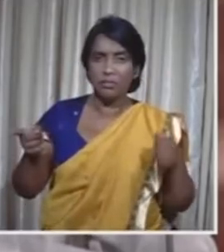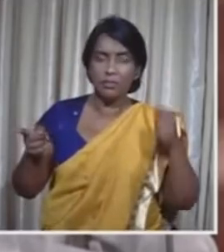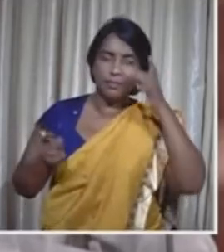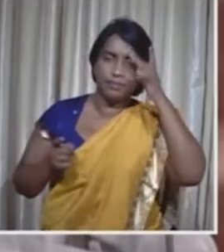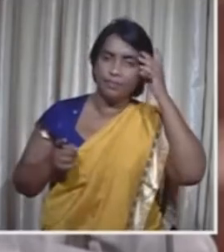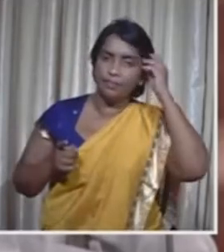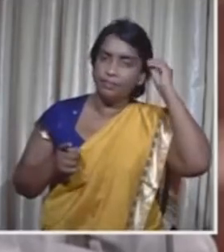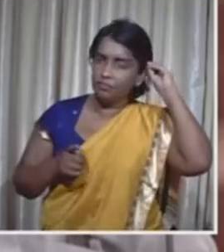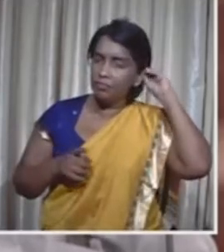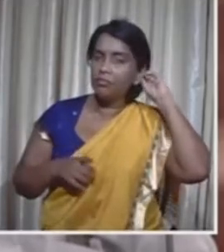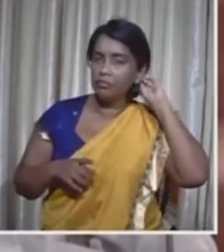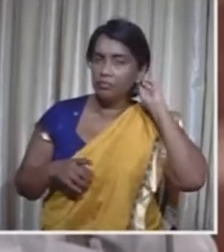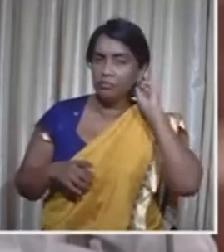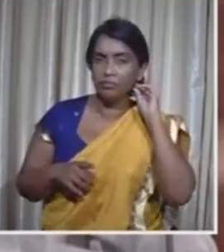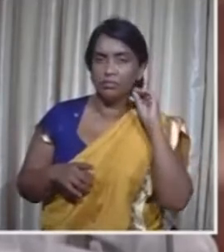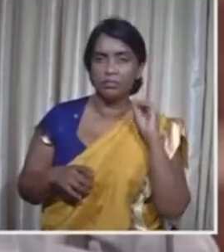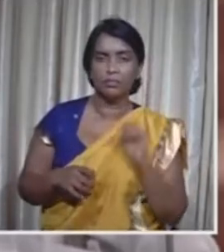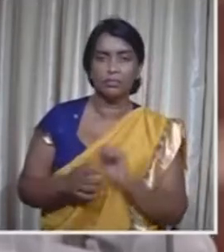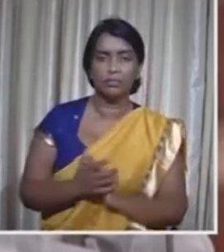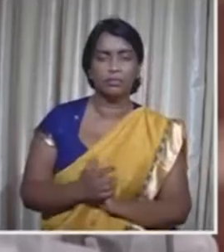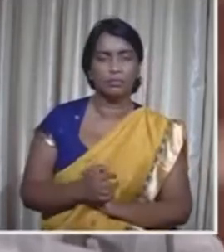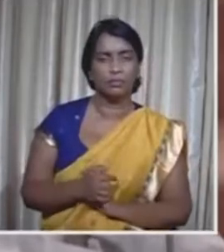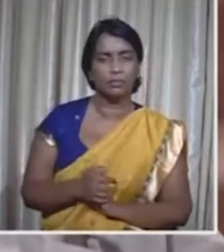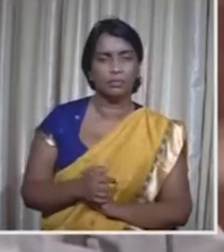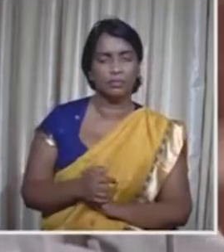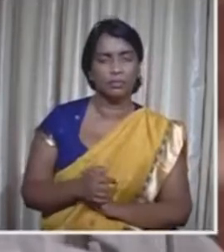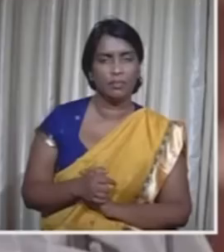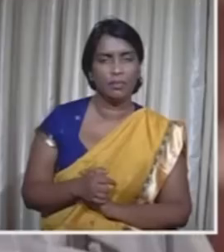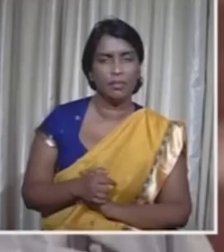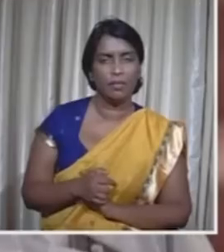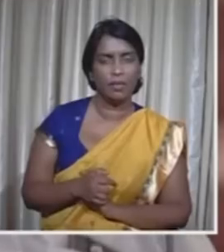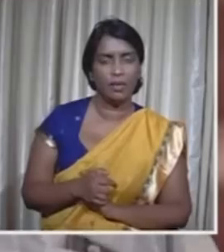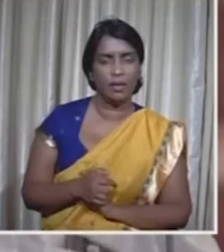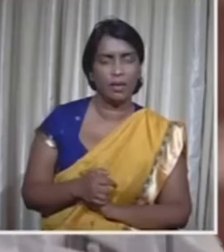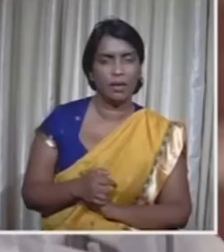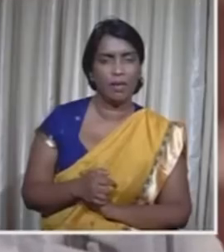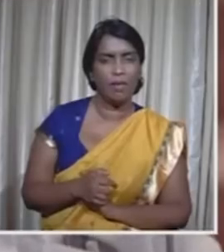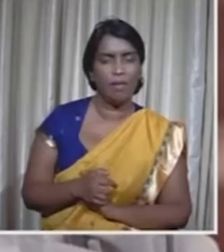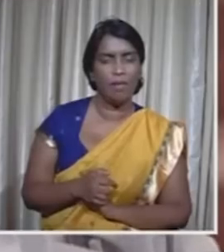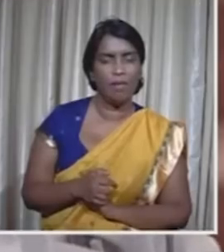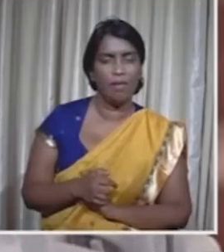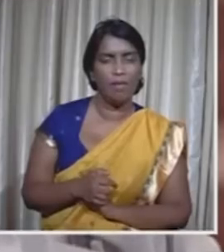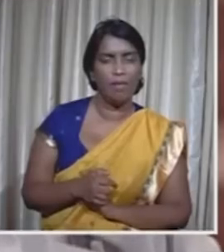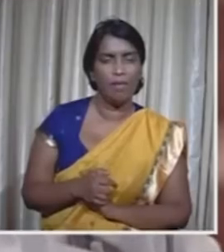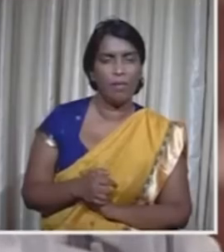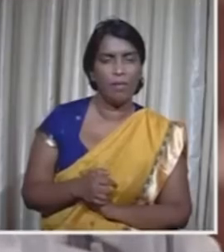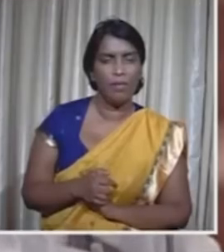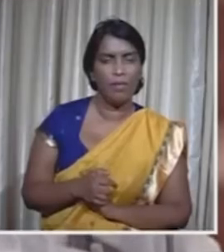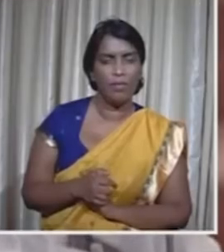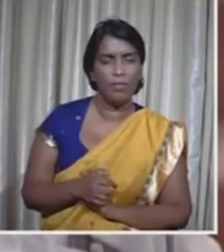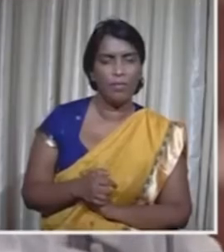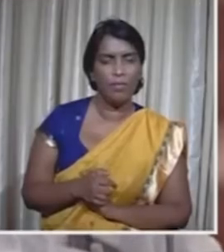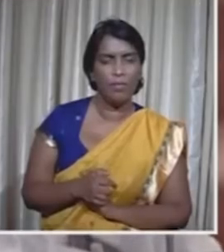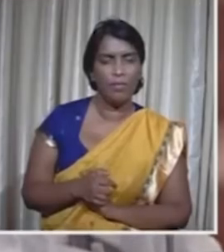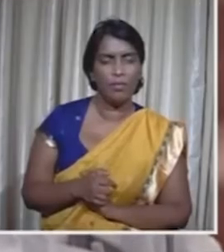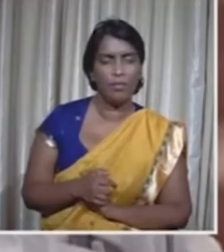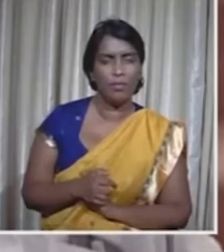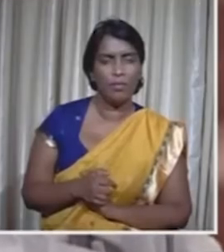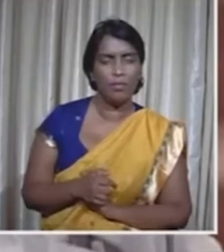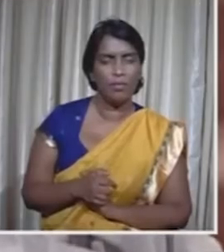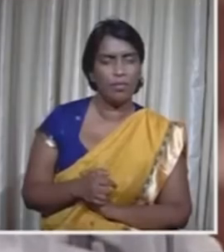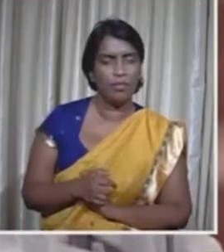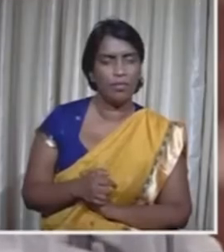விஷயம். இதற்கு முன்னர் ஒரு வாரத்திற்கு முன்னர் கொழும்பிலே இலங்கையினுடைய பிரதான எதிர்கட்சி ஜனாதிபதி செயலகத்துக்கு